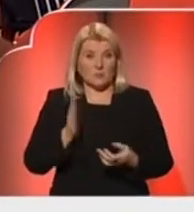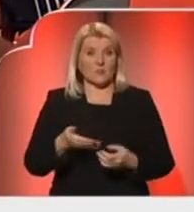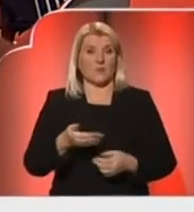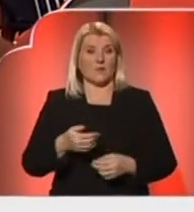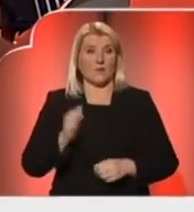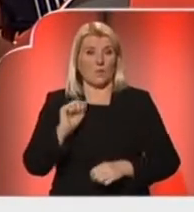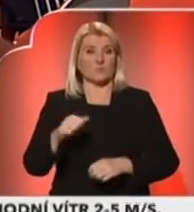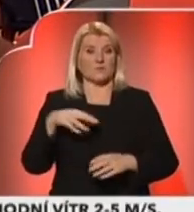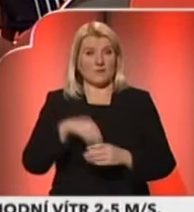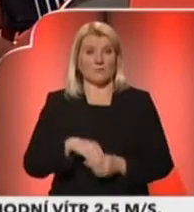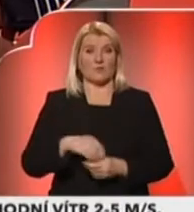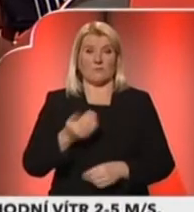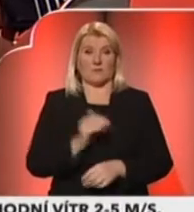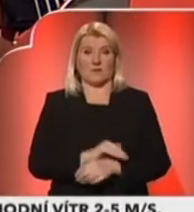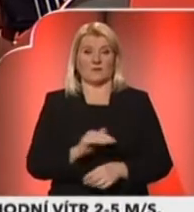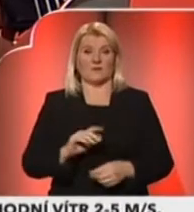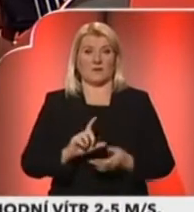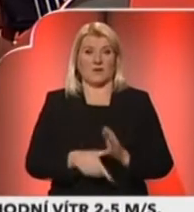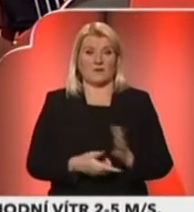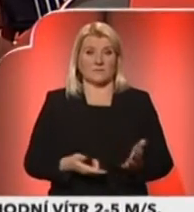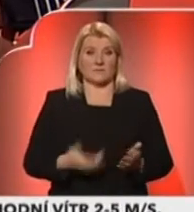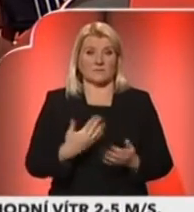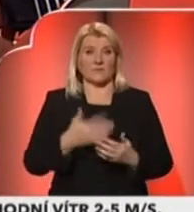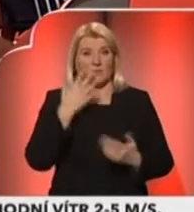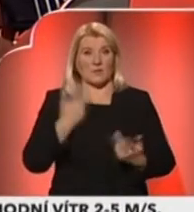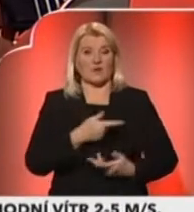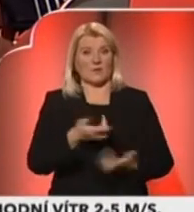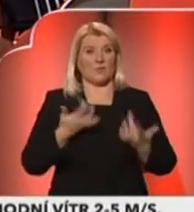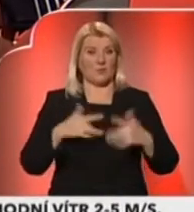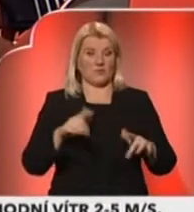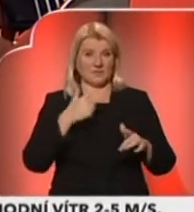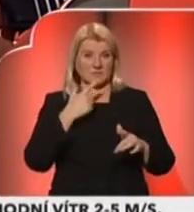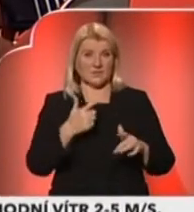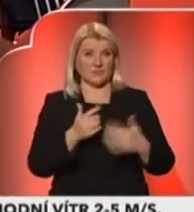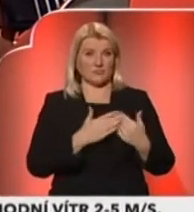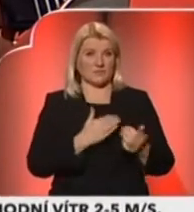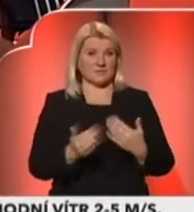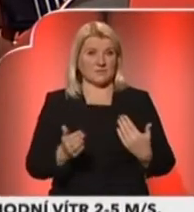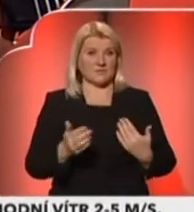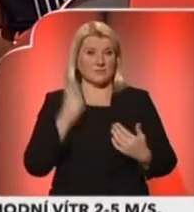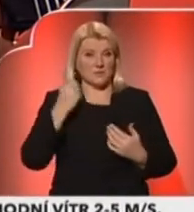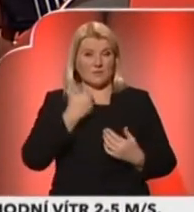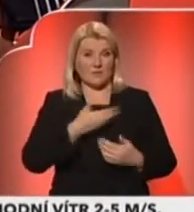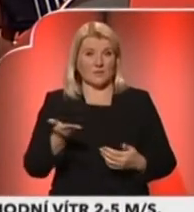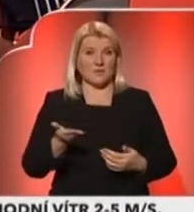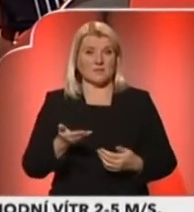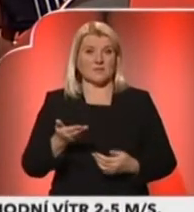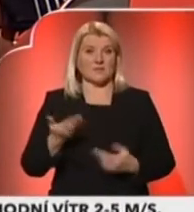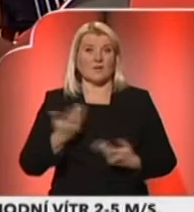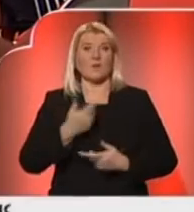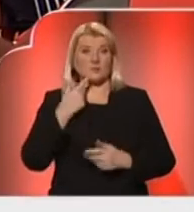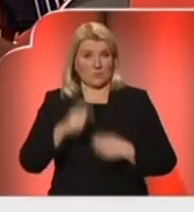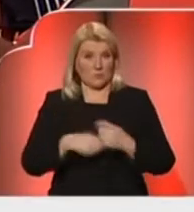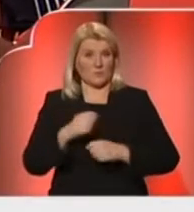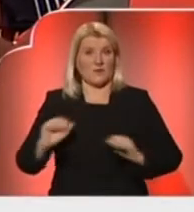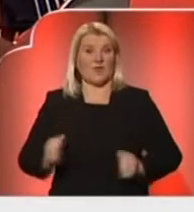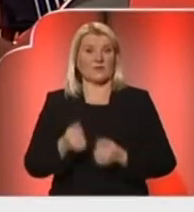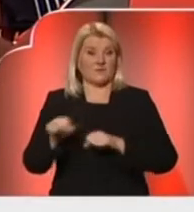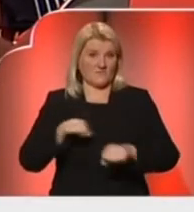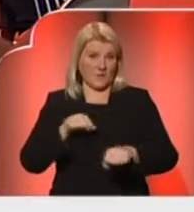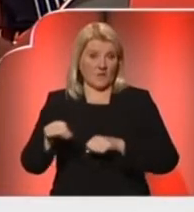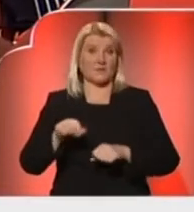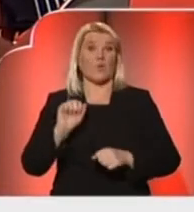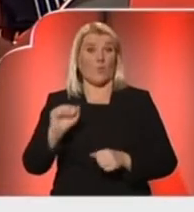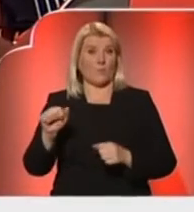v radě kraje, jestli to není alibismus ze strany sociální demokracie, jak tu vládu vytvořit, jak takto s